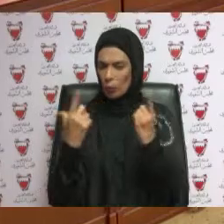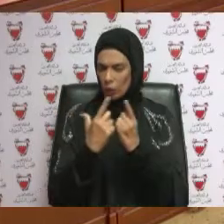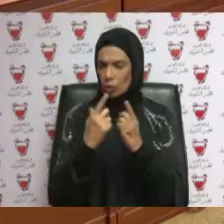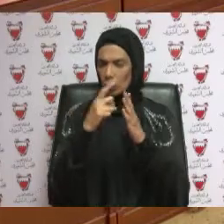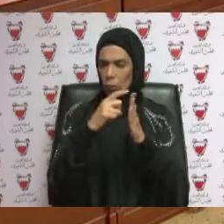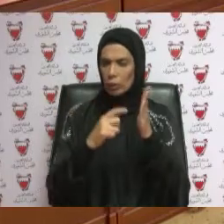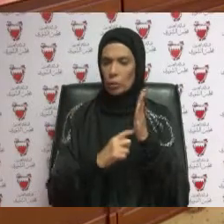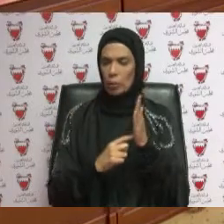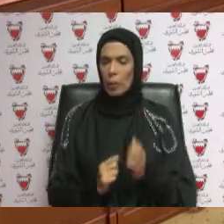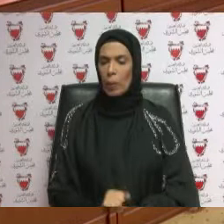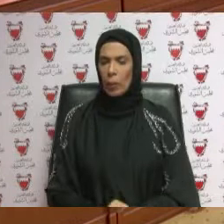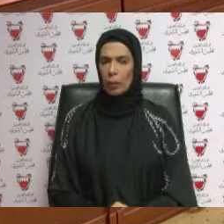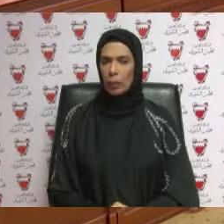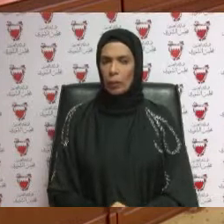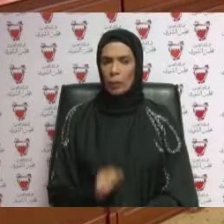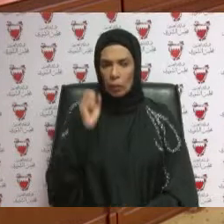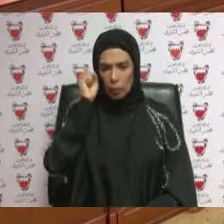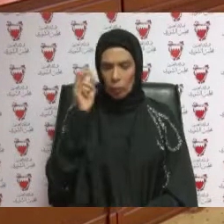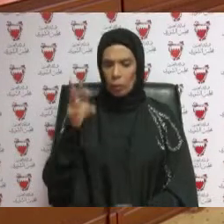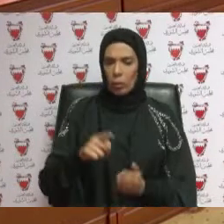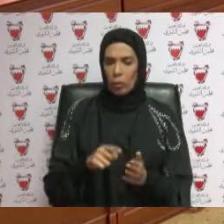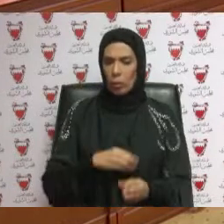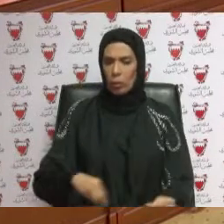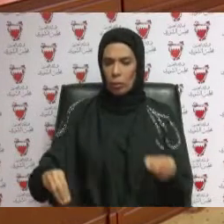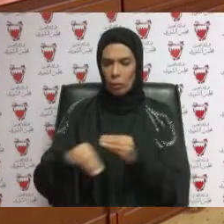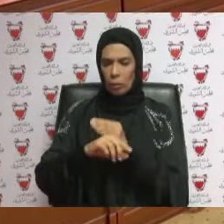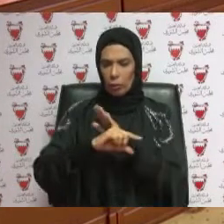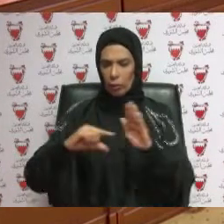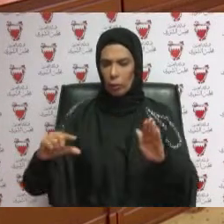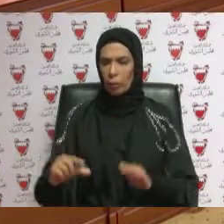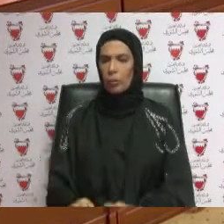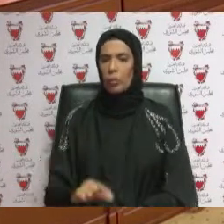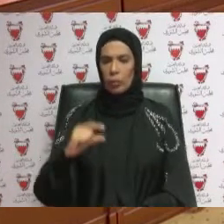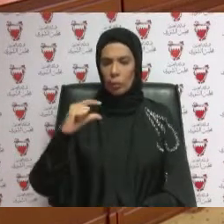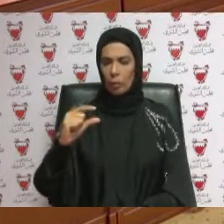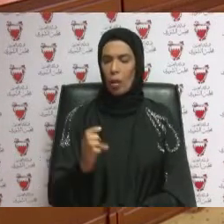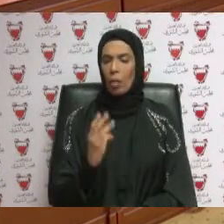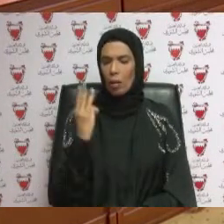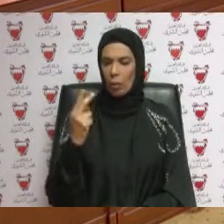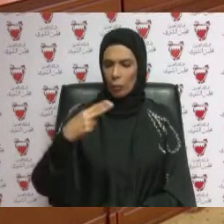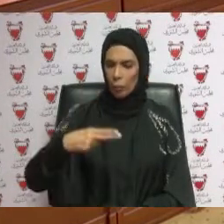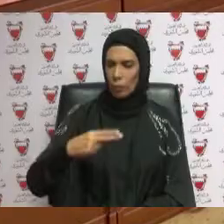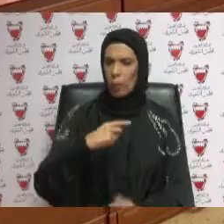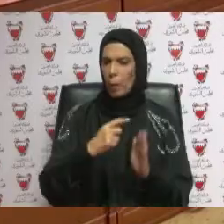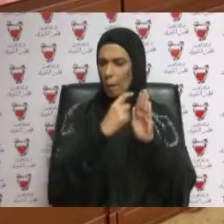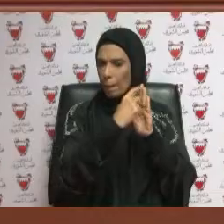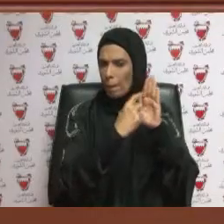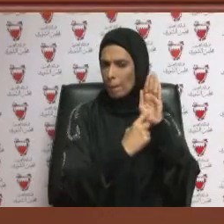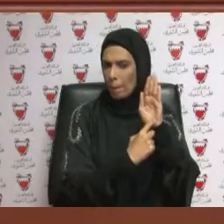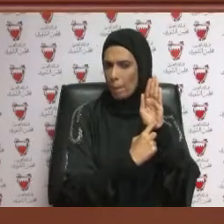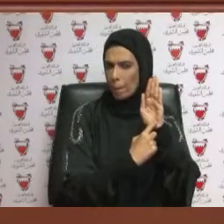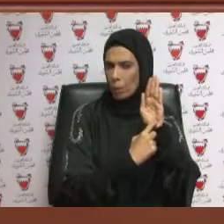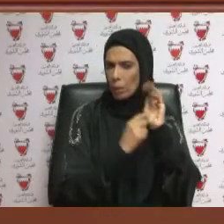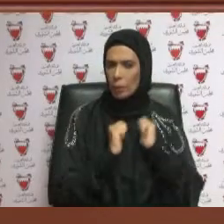والقانونية. الاقتراح بقانون بتعديل الفقرة دال من المادة 23 من قانون